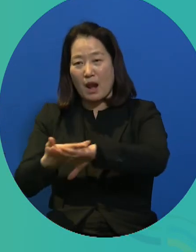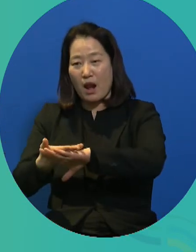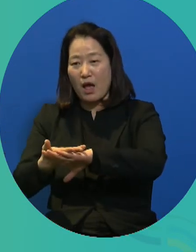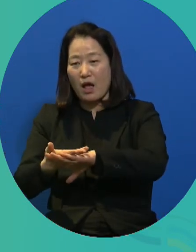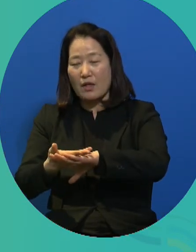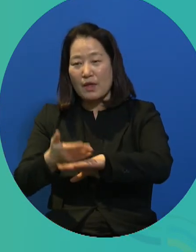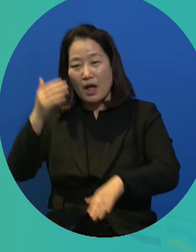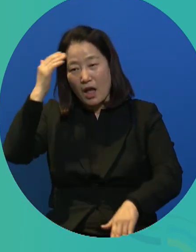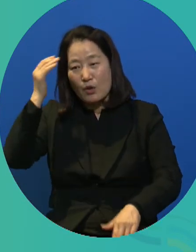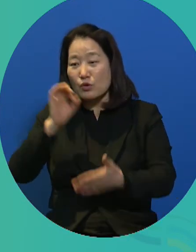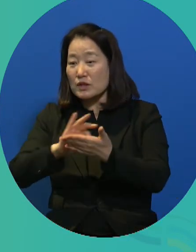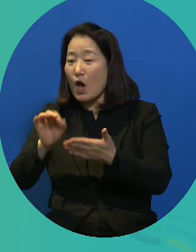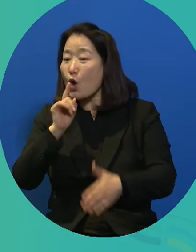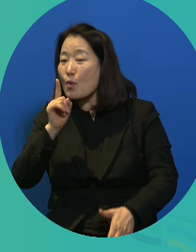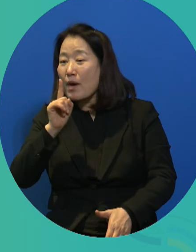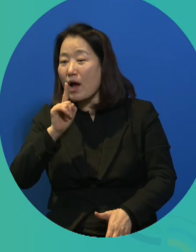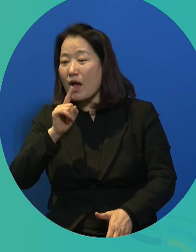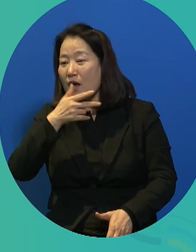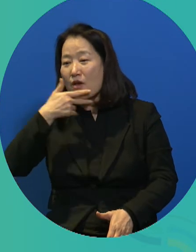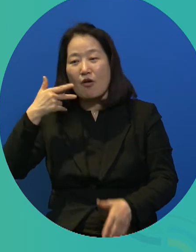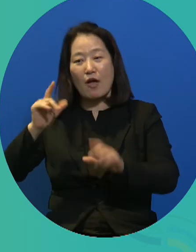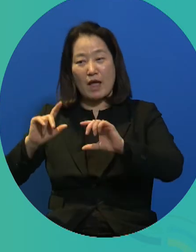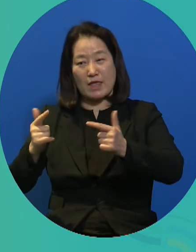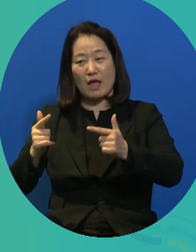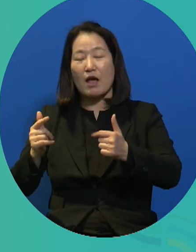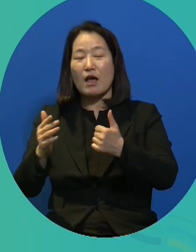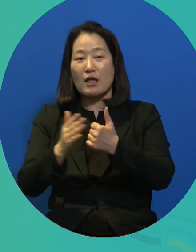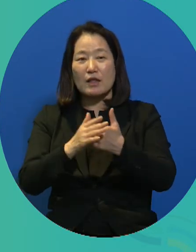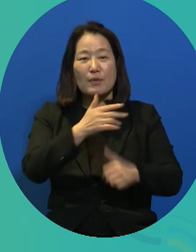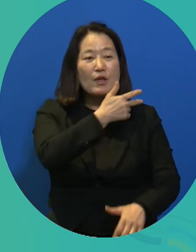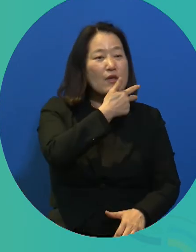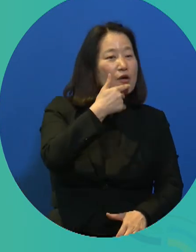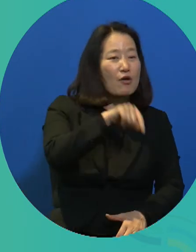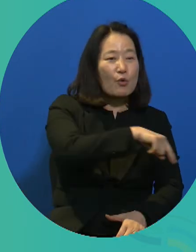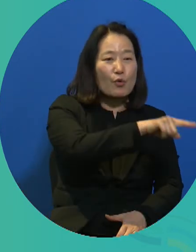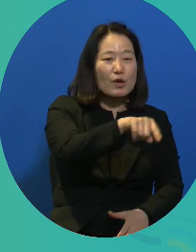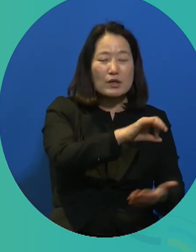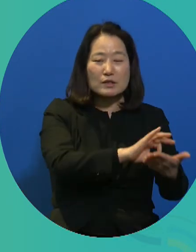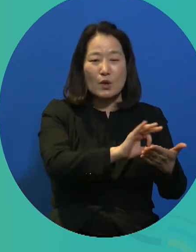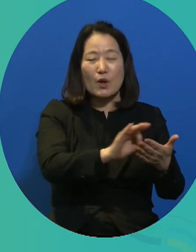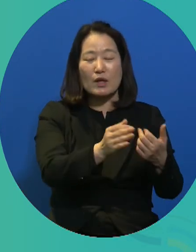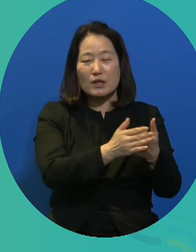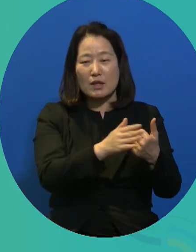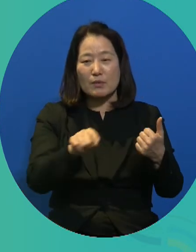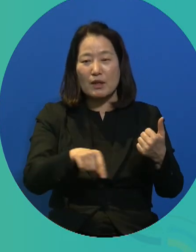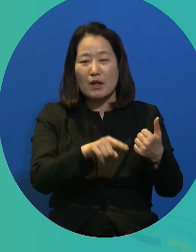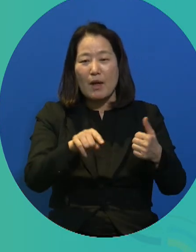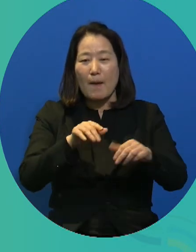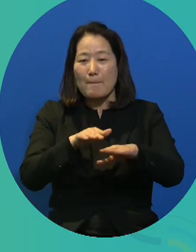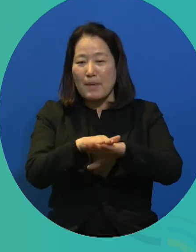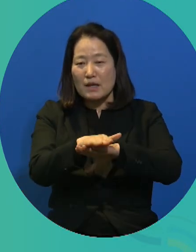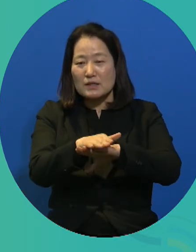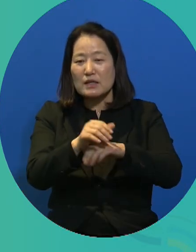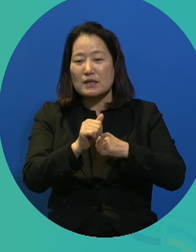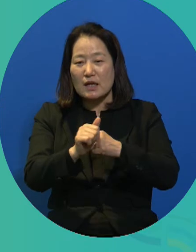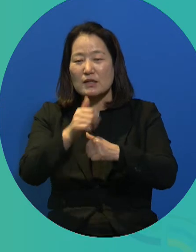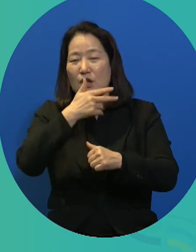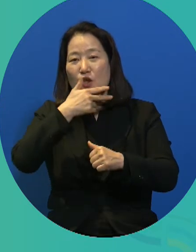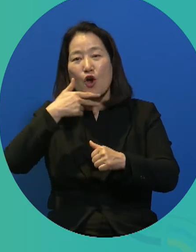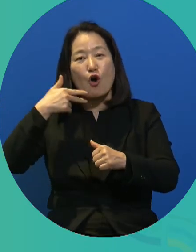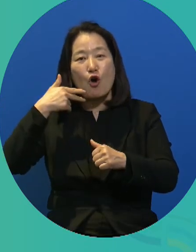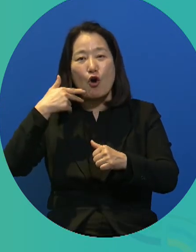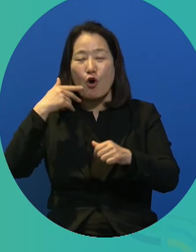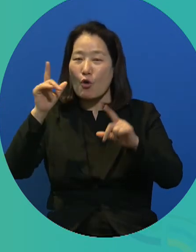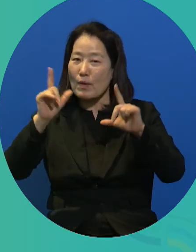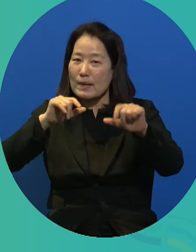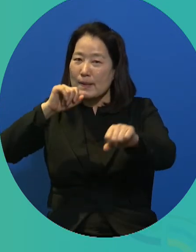국가가 아니기 때문에 이 영어권 국가가 아닌 상태에서 이거를 어떤 식의 이제 영어적 표현으로 잘